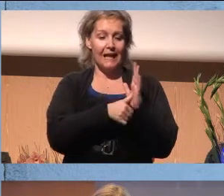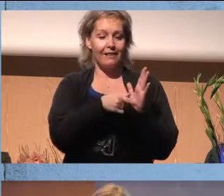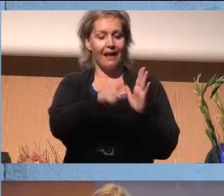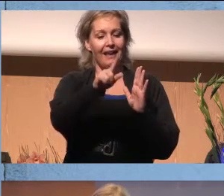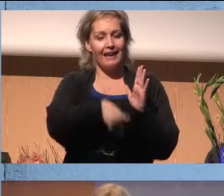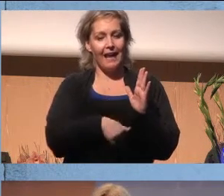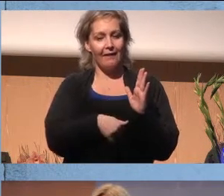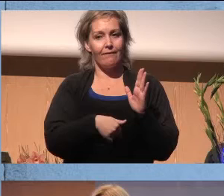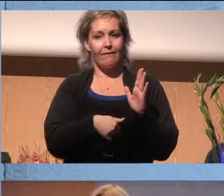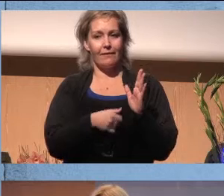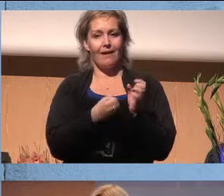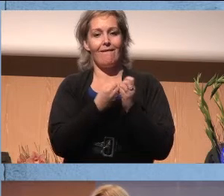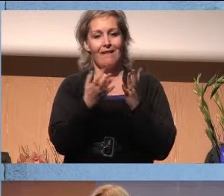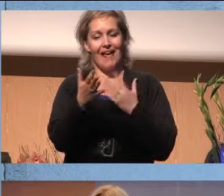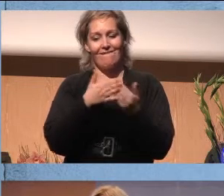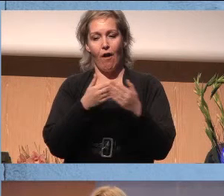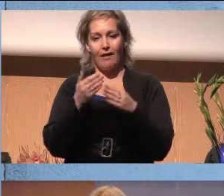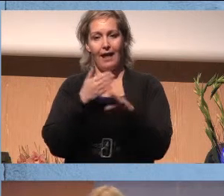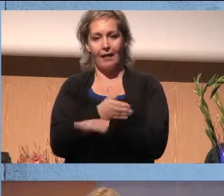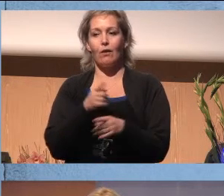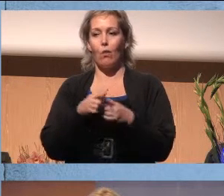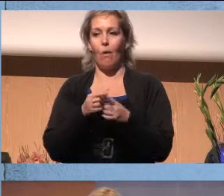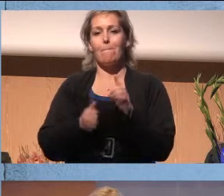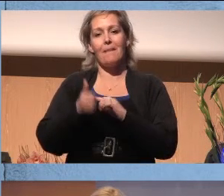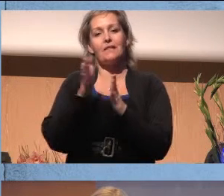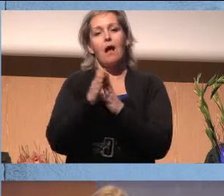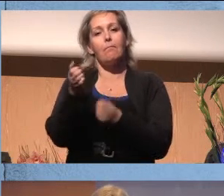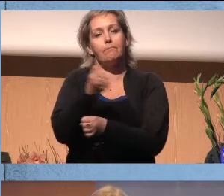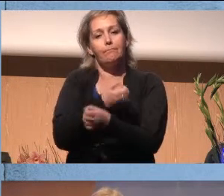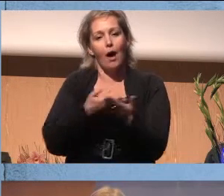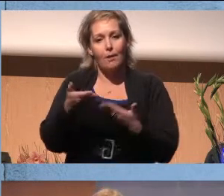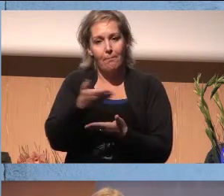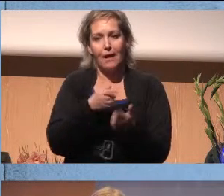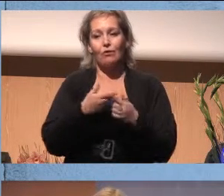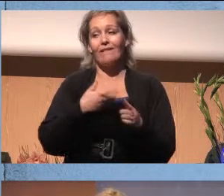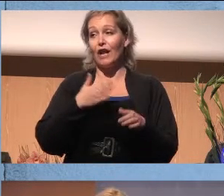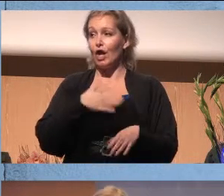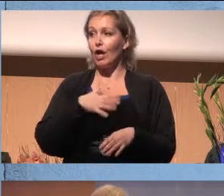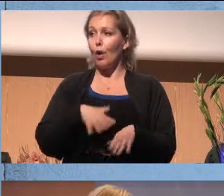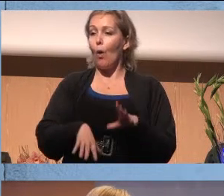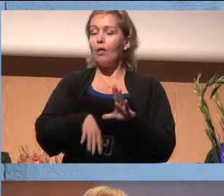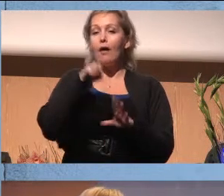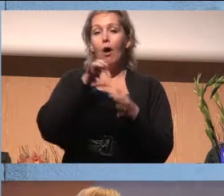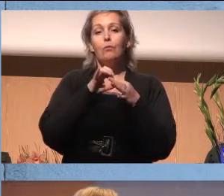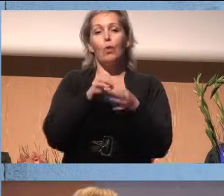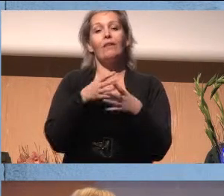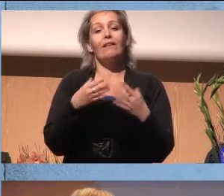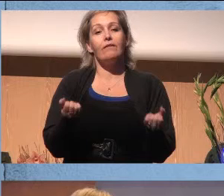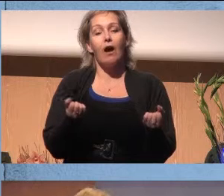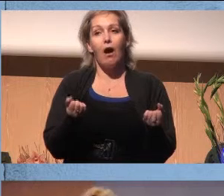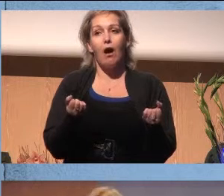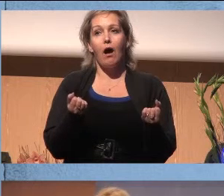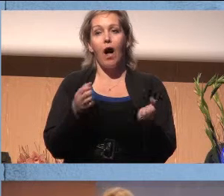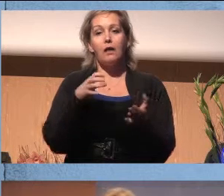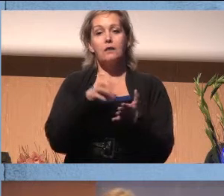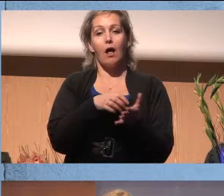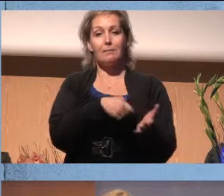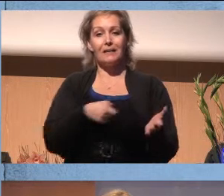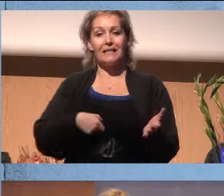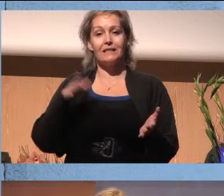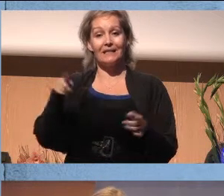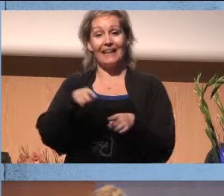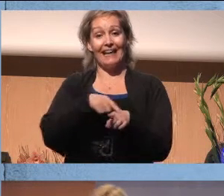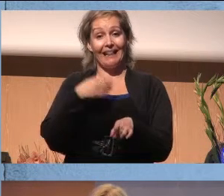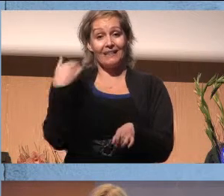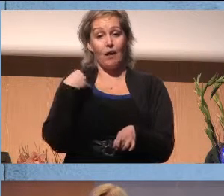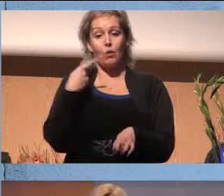krever flerfaglighet, og det krever et bredt samarbeid. Og da det veldig hyggelig å ta opp tråden fra statsministerens innledning i